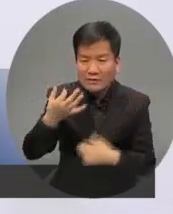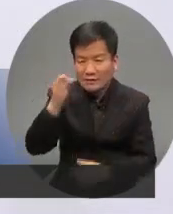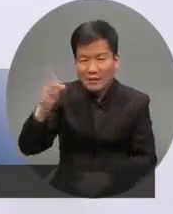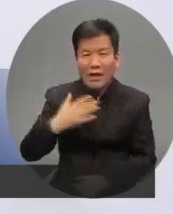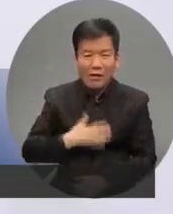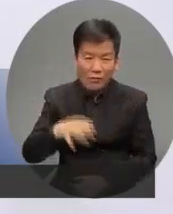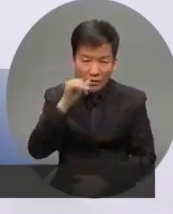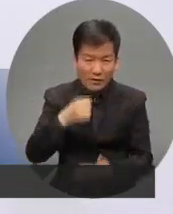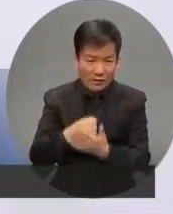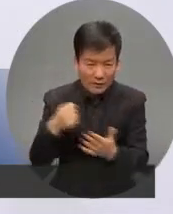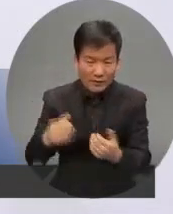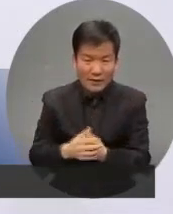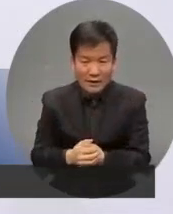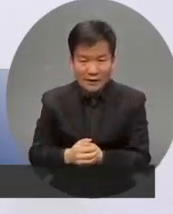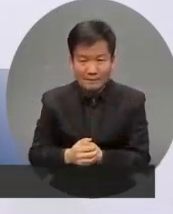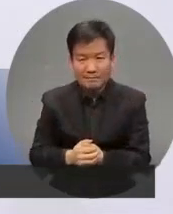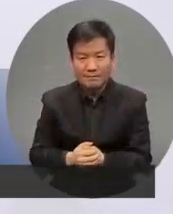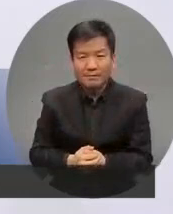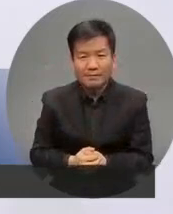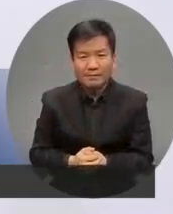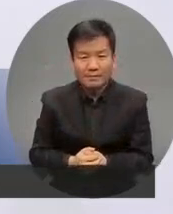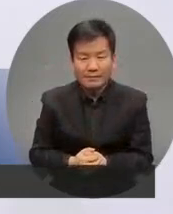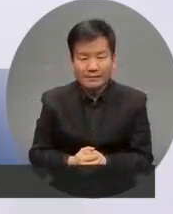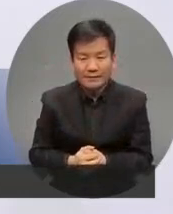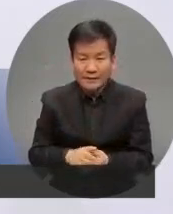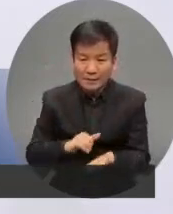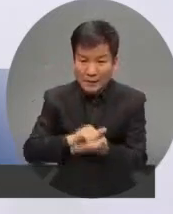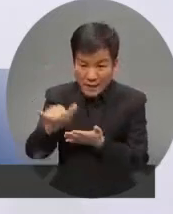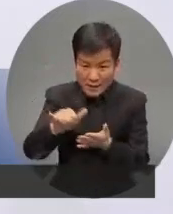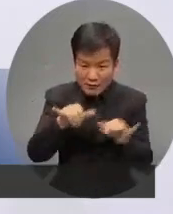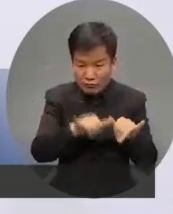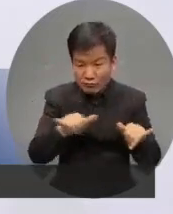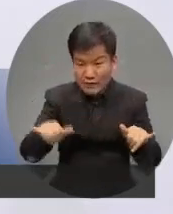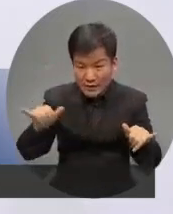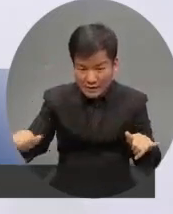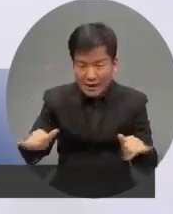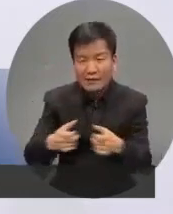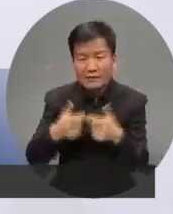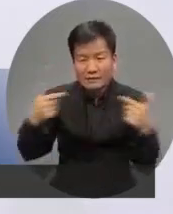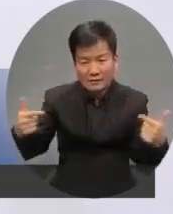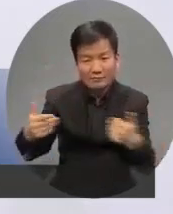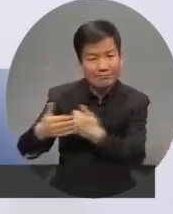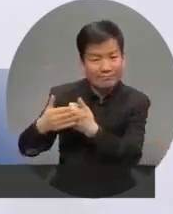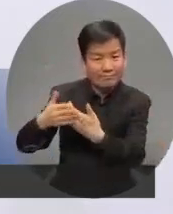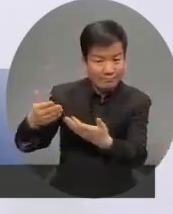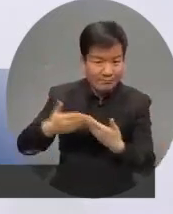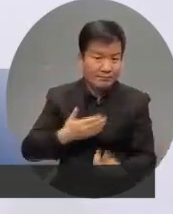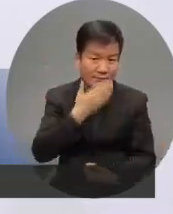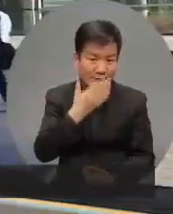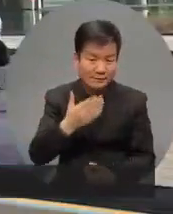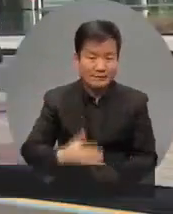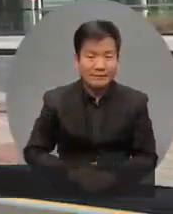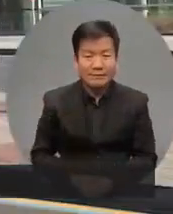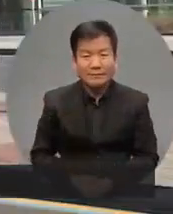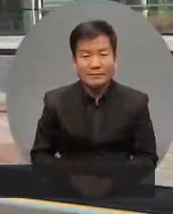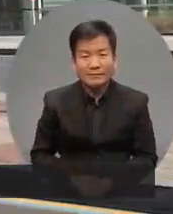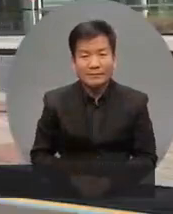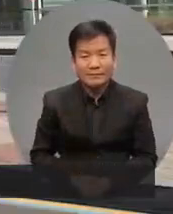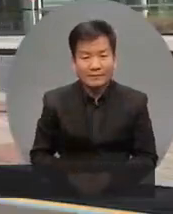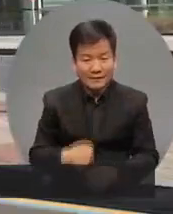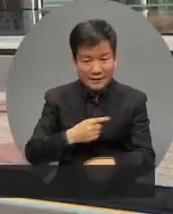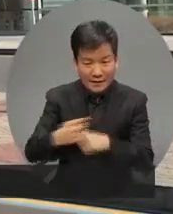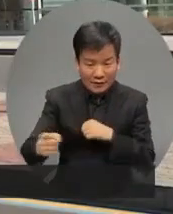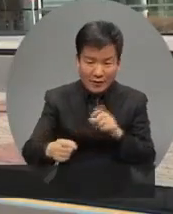해서 핵심 그 인프라인 그 비행기 주차장을 지원해준 그런 데에서 의미가 있다고 생각합니다.